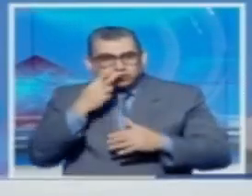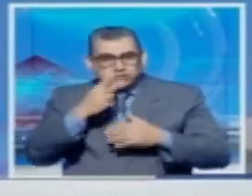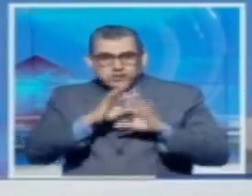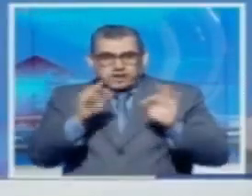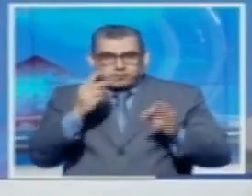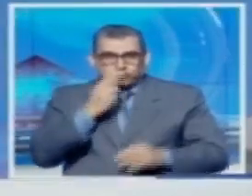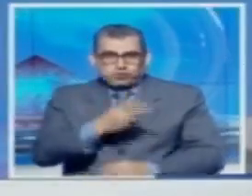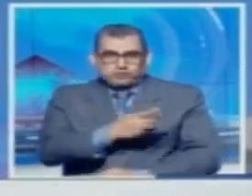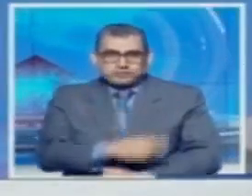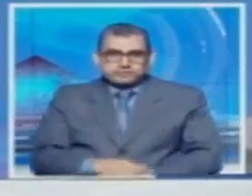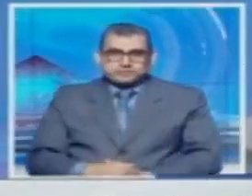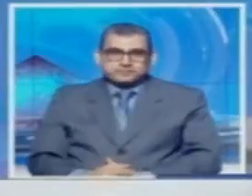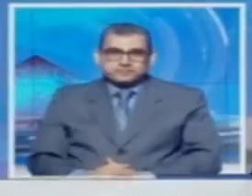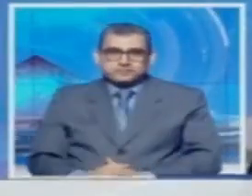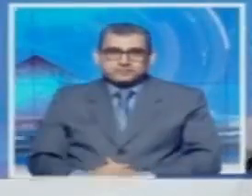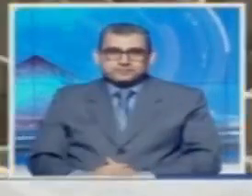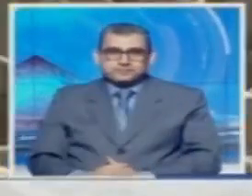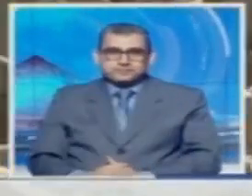نادرة. نتابع.